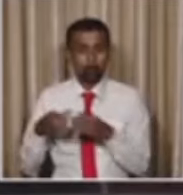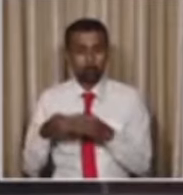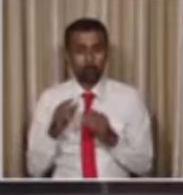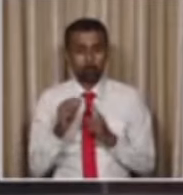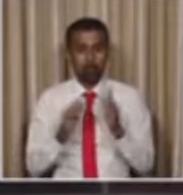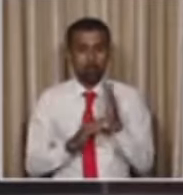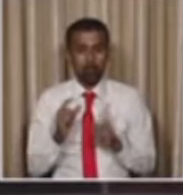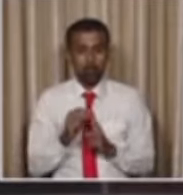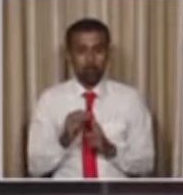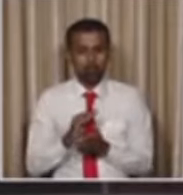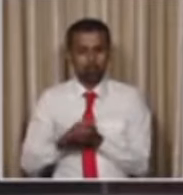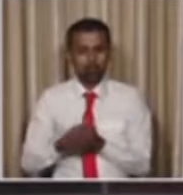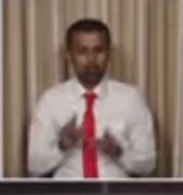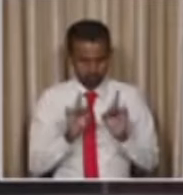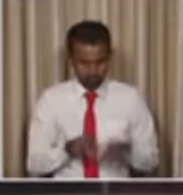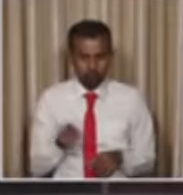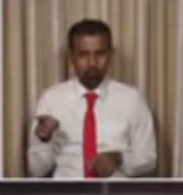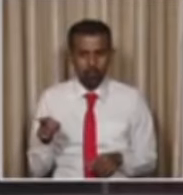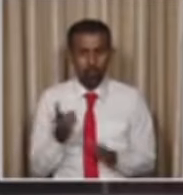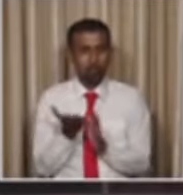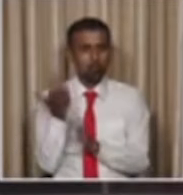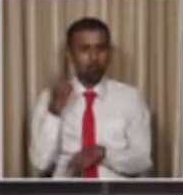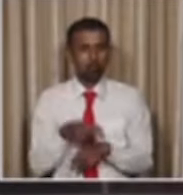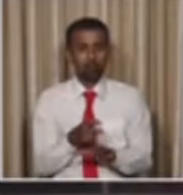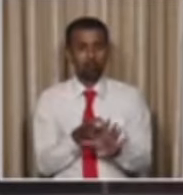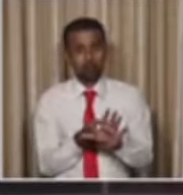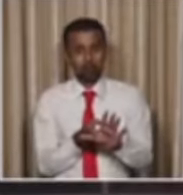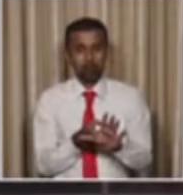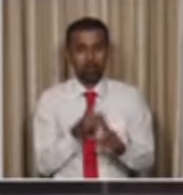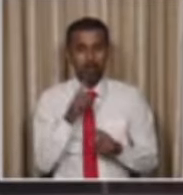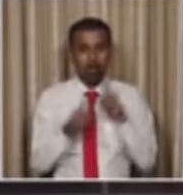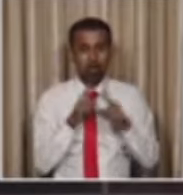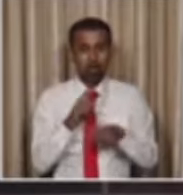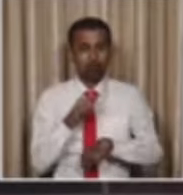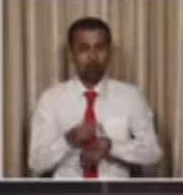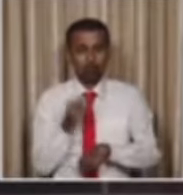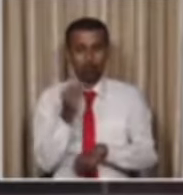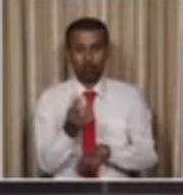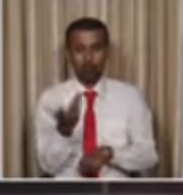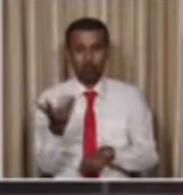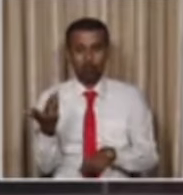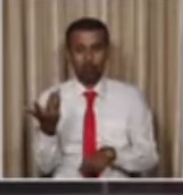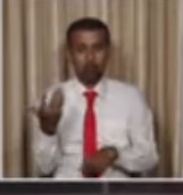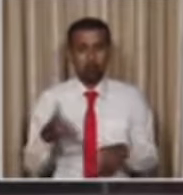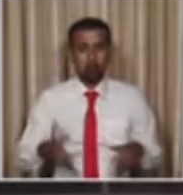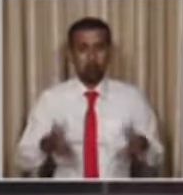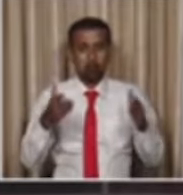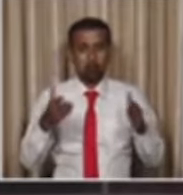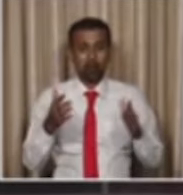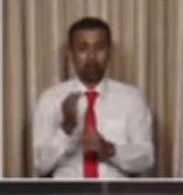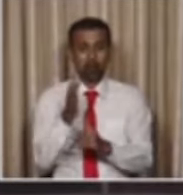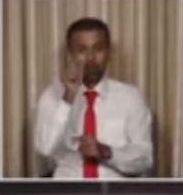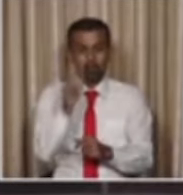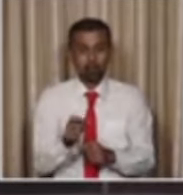ඉන්න මන්ත්‍රීවරුන්ට සලකන්නේ මේ විදිහට නම් පෞගේ කාලේ තරුණයන්ට කතා කරන්න අවස්ථාව දුන්නේ නැහැ කියලා මහබගට පැනලා